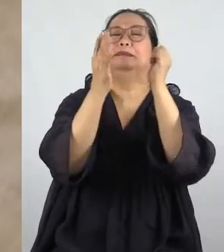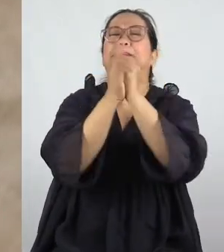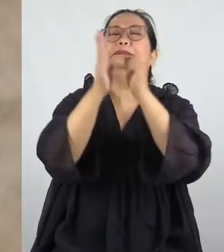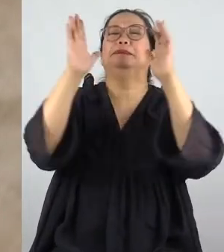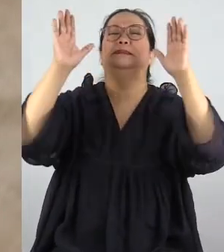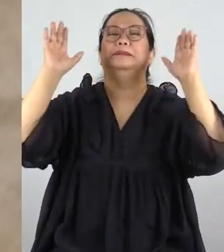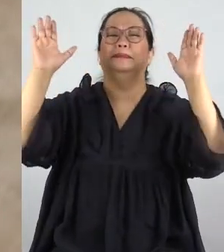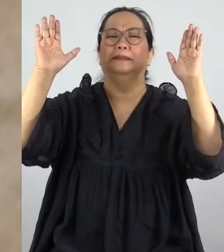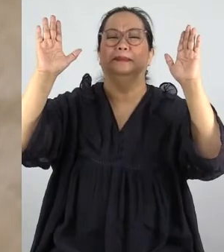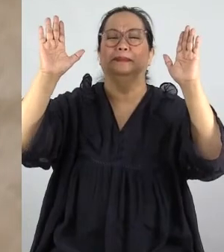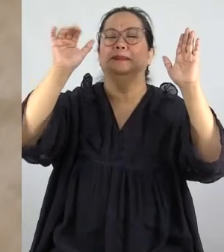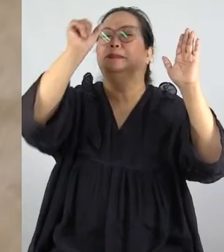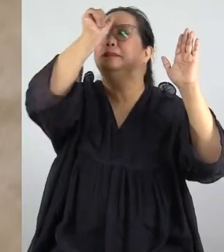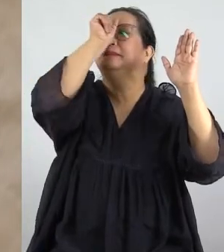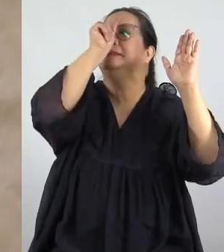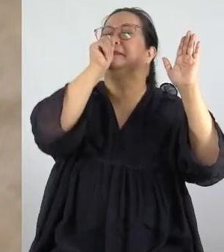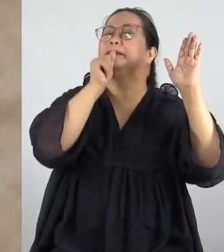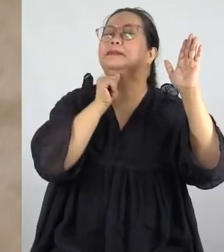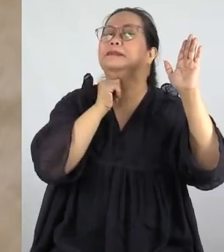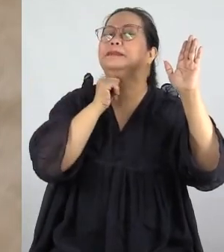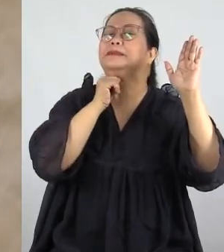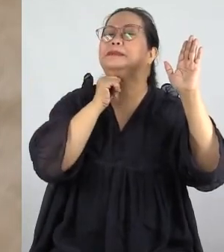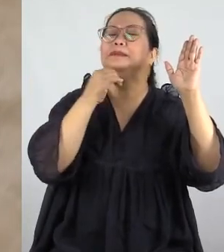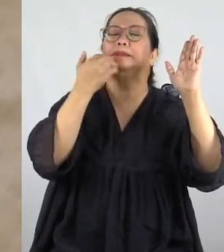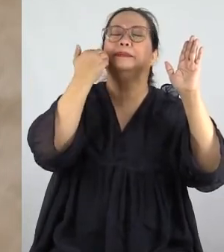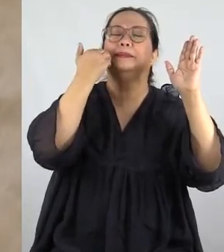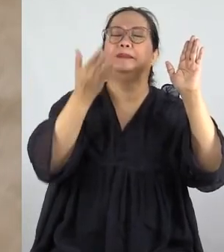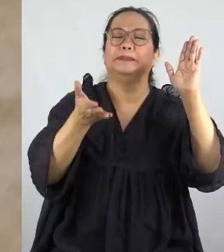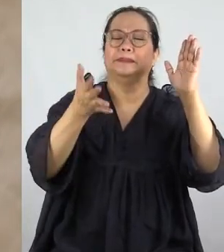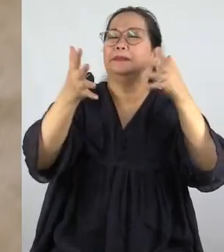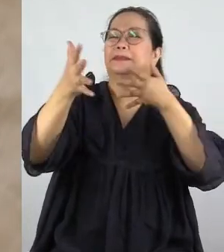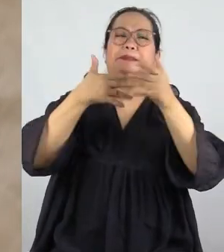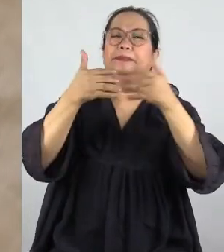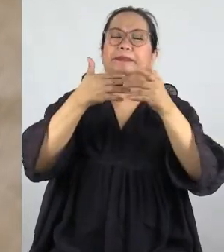dito, endured the cross despising the shame.